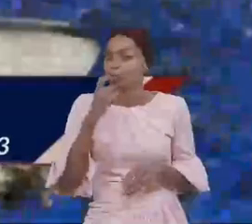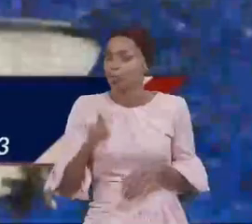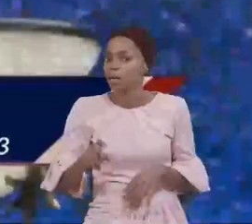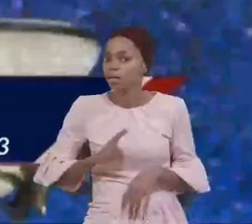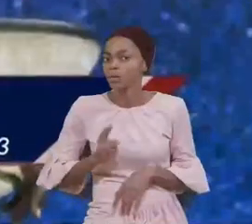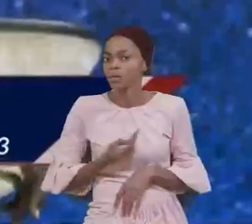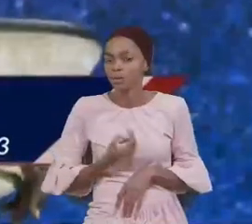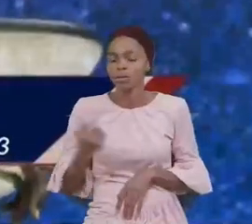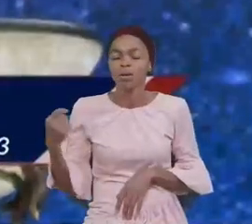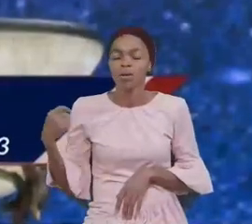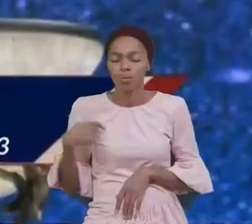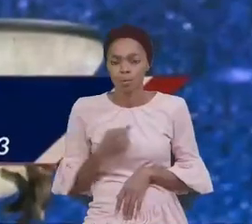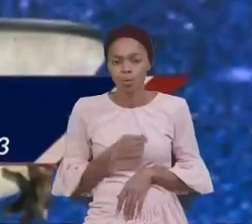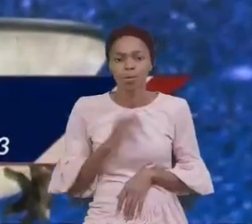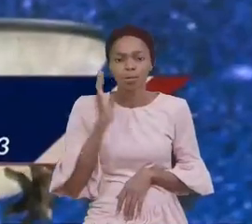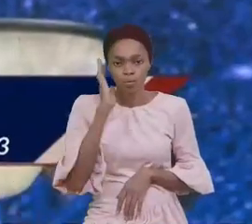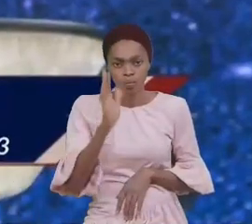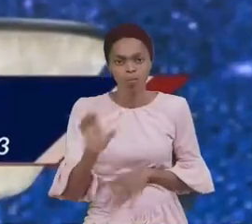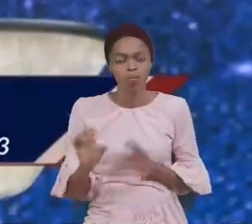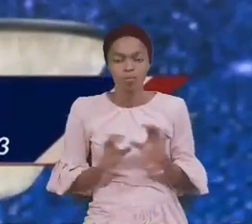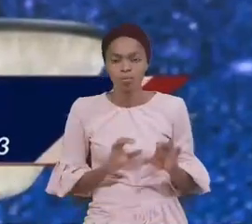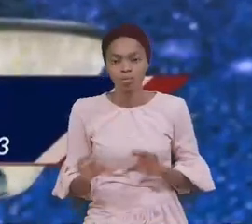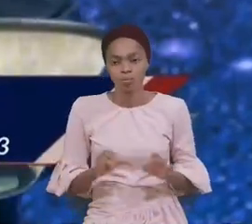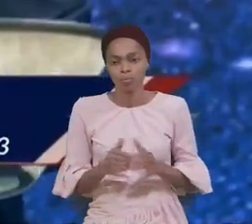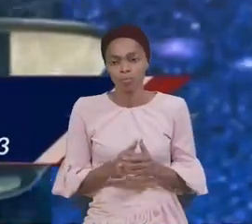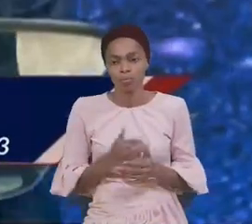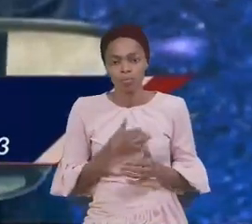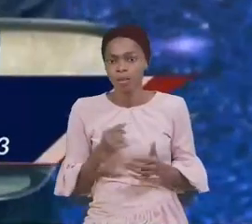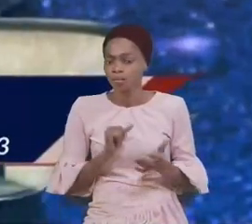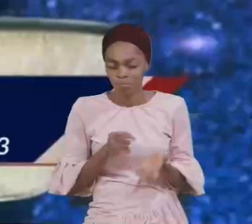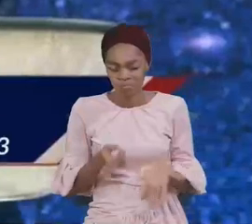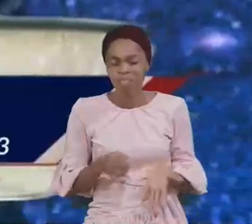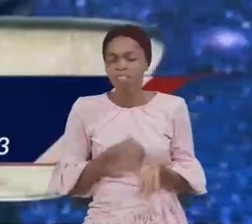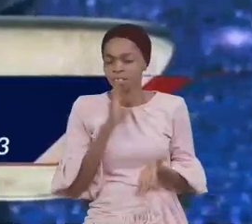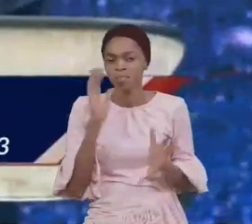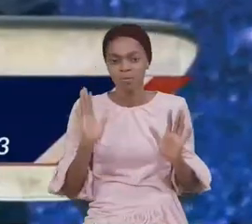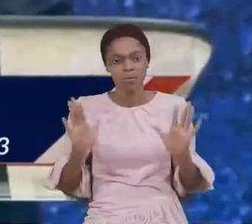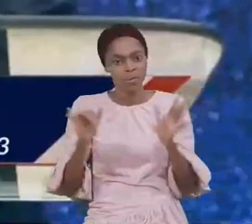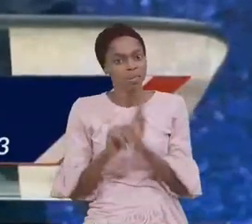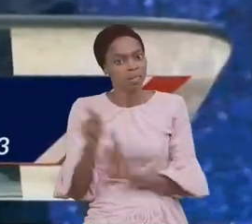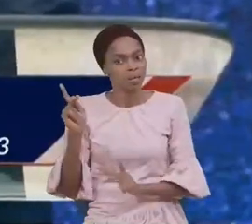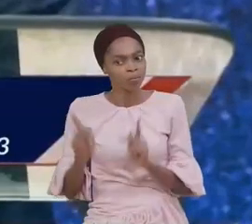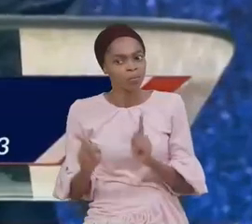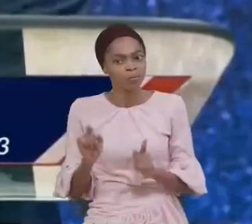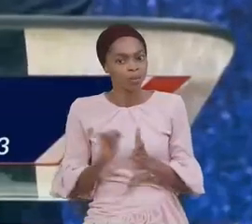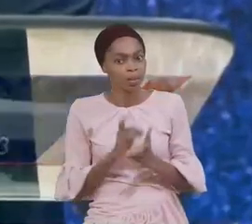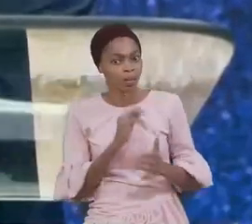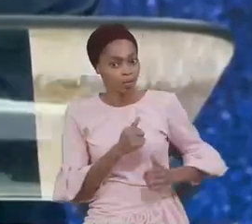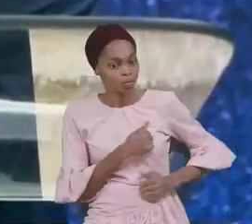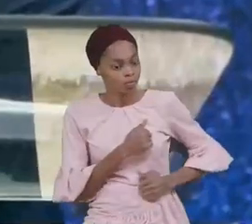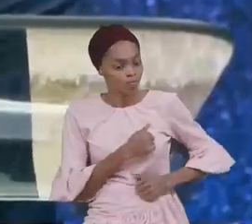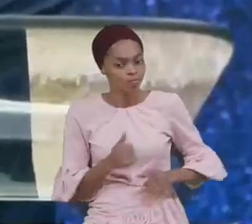disant, nous ferons tout ce que tu nous as ordonné. N'est-ce pas merveilleux que les gens qui doivent s'armer